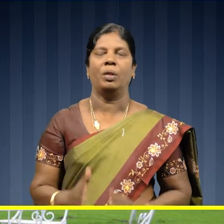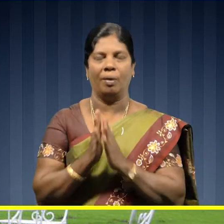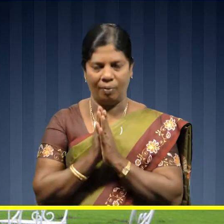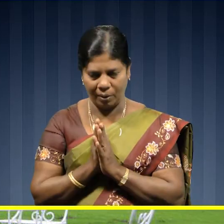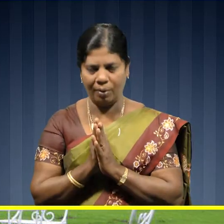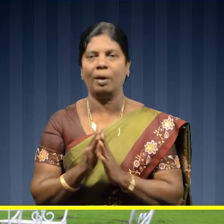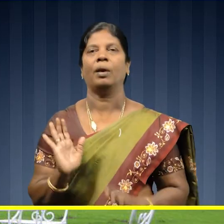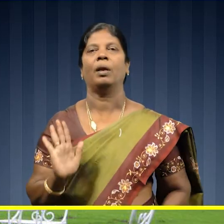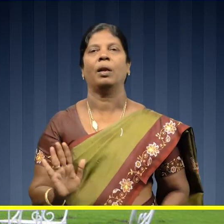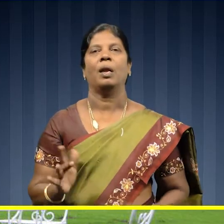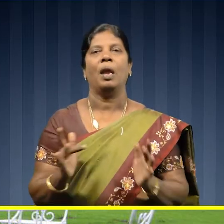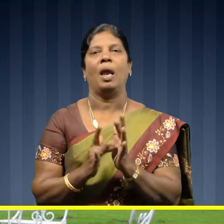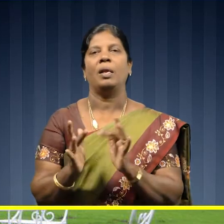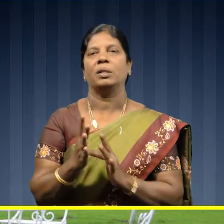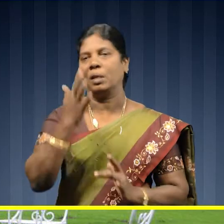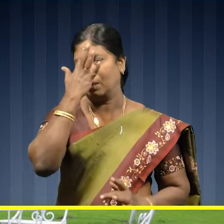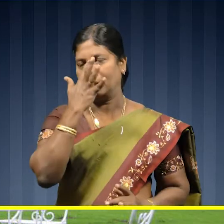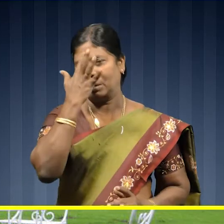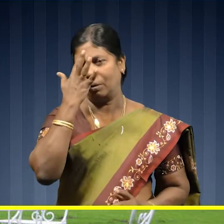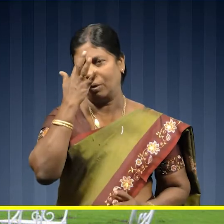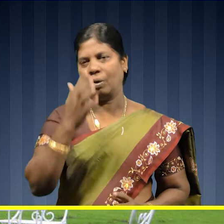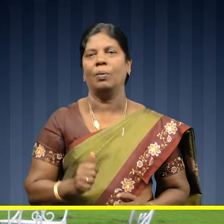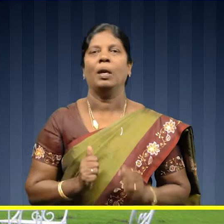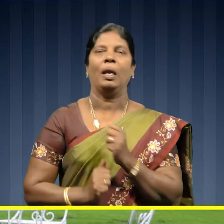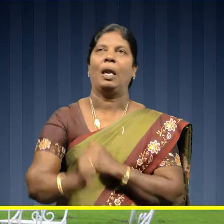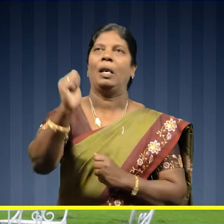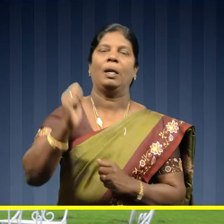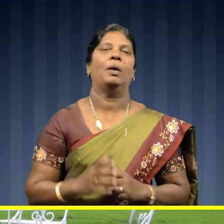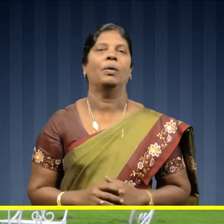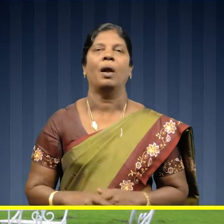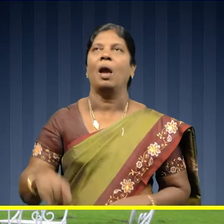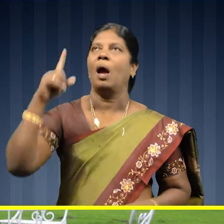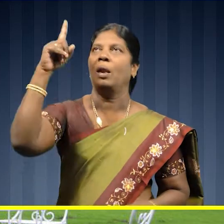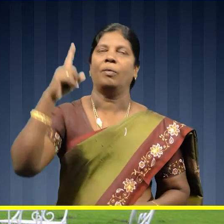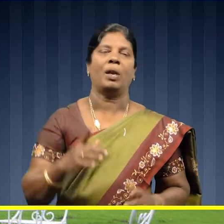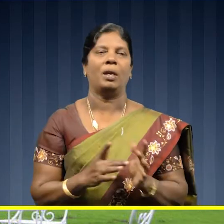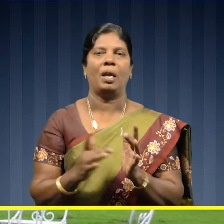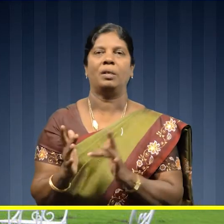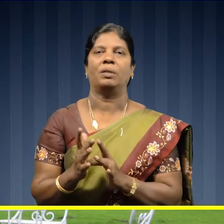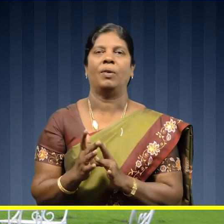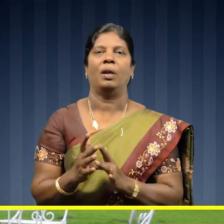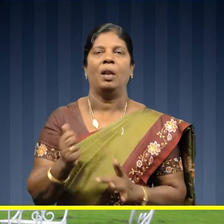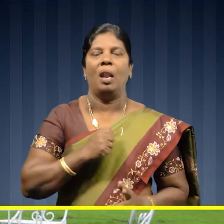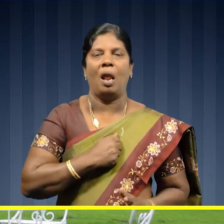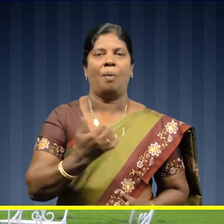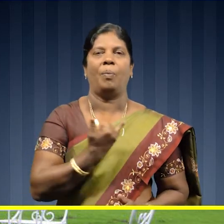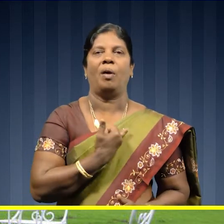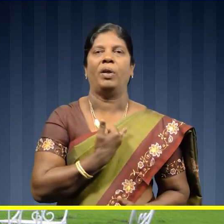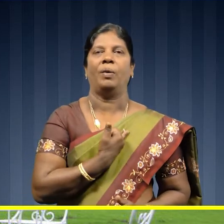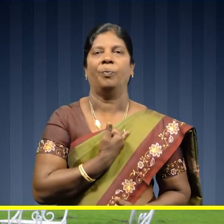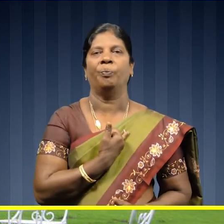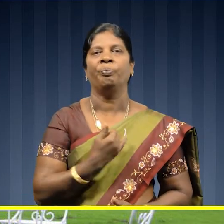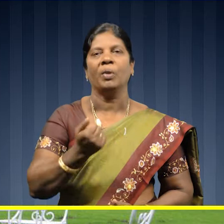அதற்கு? இப்பொழுதே தலை வணங்குங்கள். இயேசு கிறிஸ்துவின் இடத்துல வேண்டுதல் செய்யுங்கள். ஆண்டவராகிய